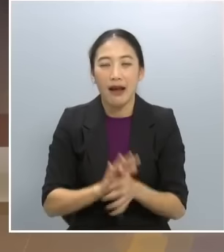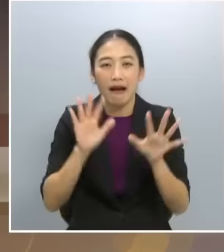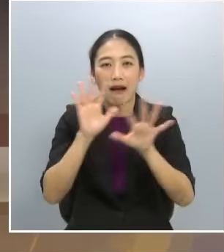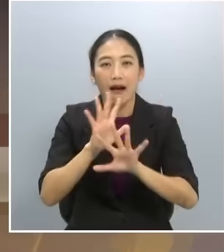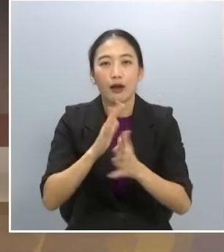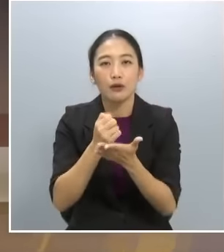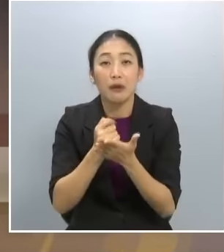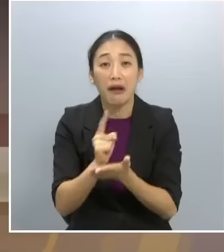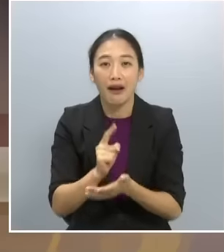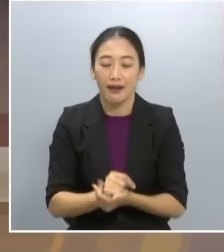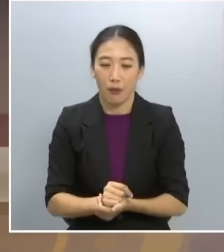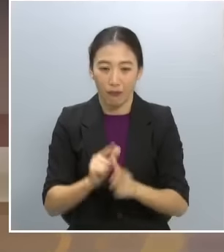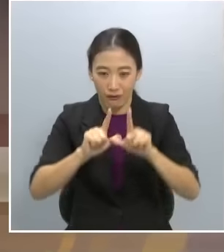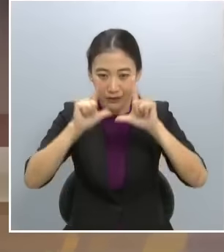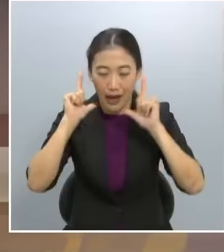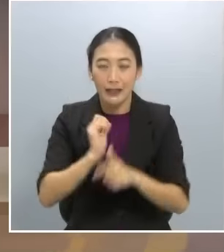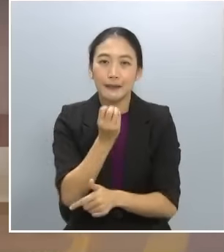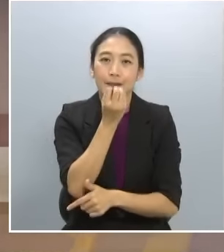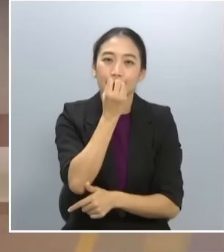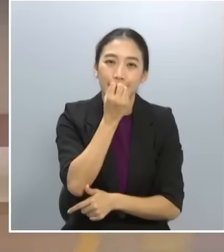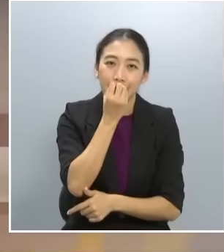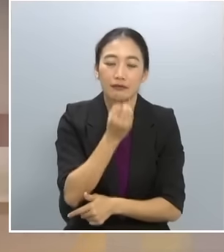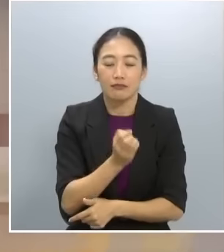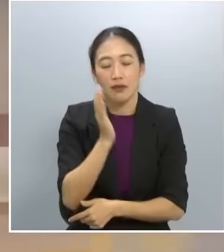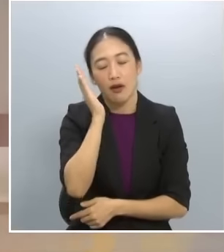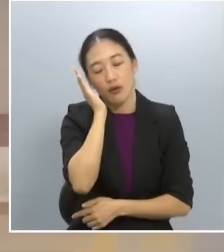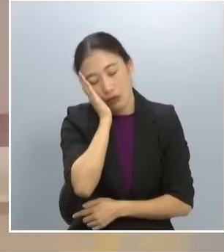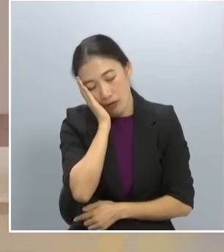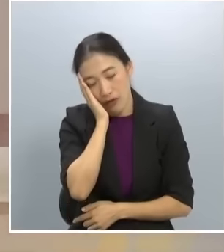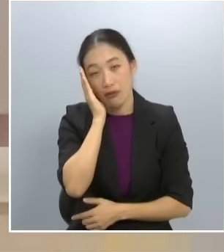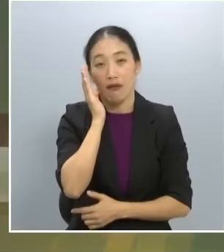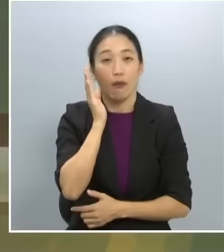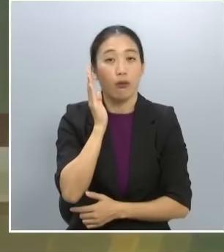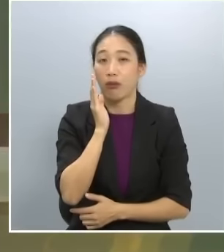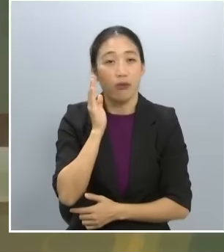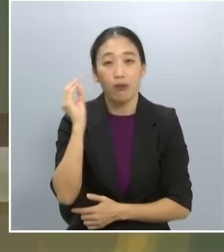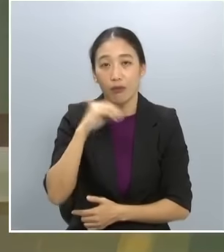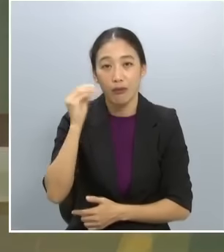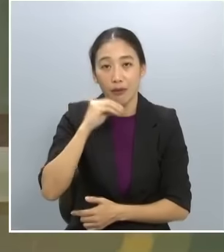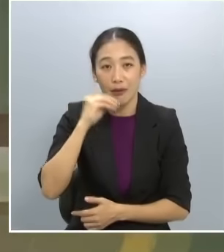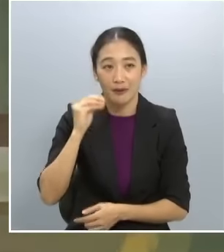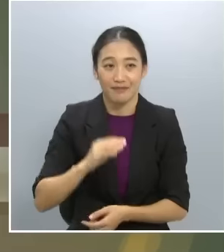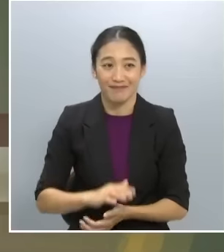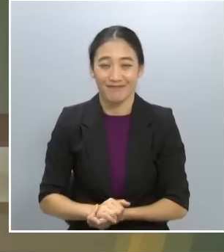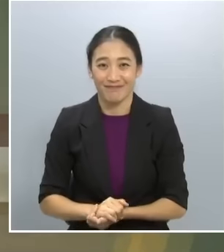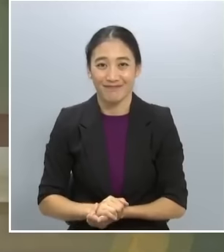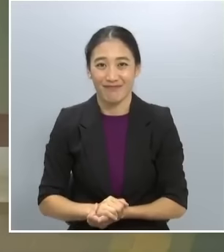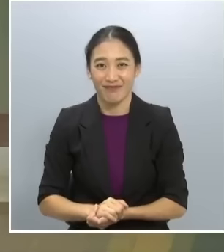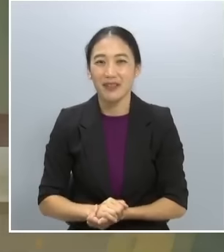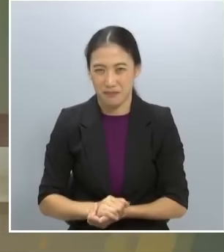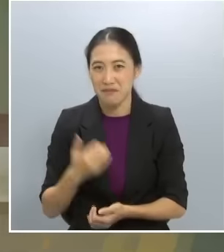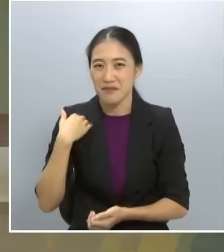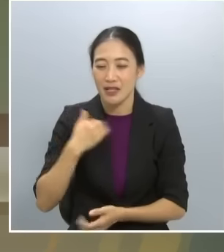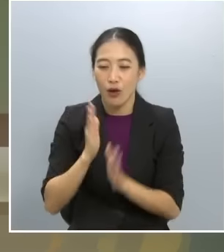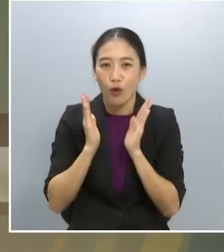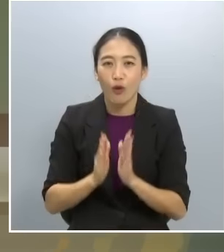แต่กินนอนและทำตัวดราม่าตลอดเวลาอันนี้ทามบอกนะคะ ฮิปโปสาวน้อยยังกลายเป็นแรงบันดาลใจให้คนทำแฟนอาร์ตอย่าง